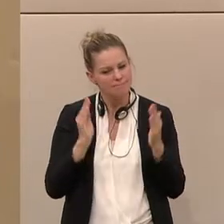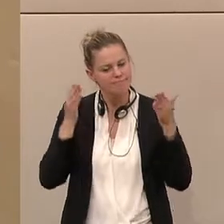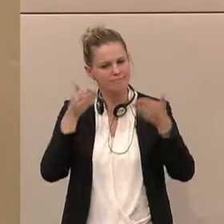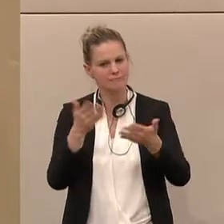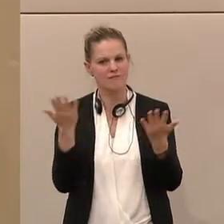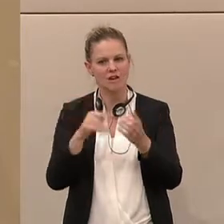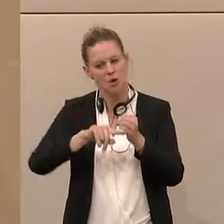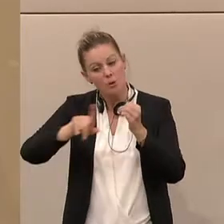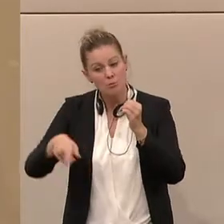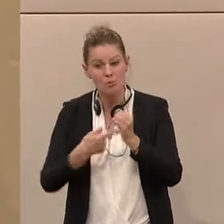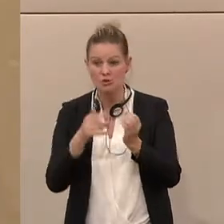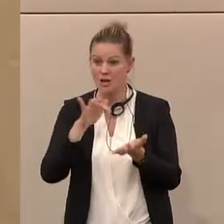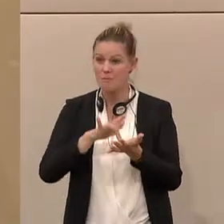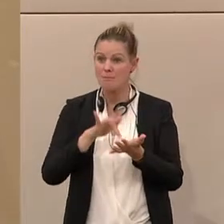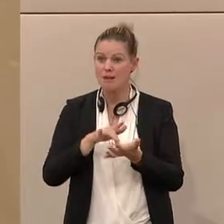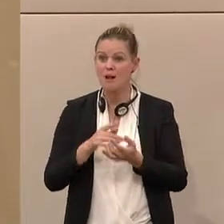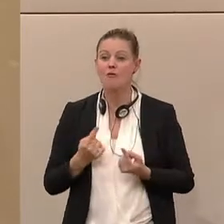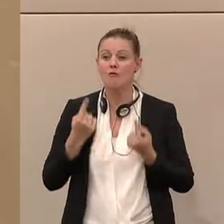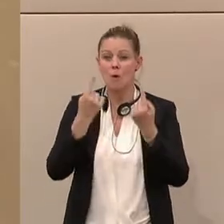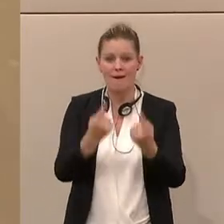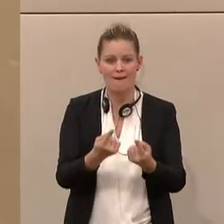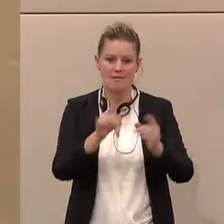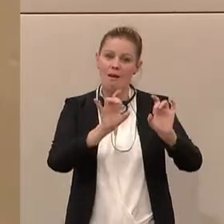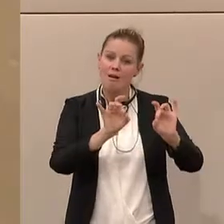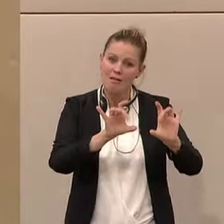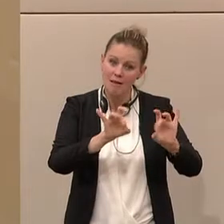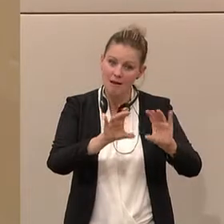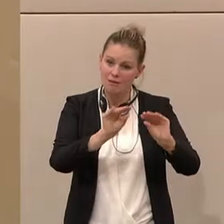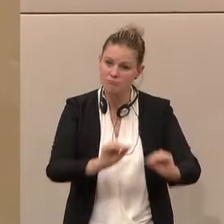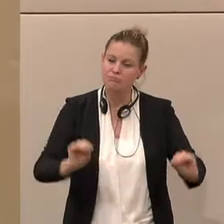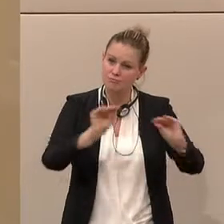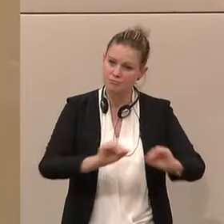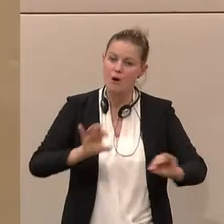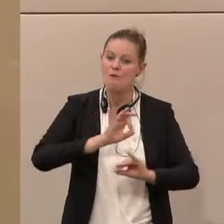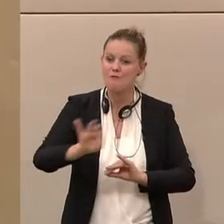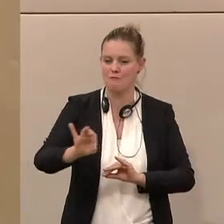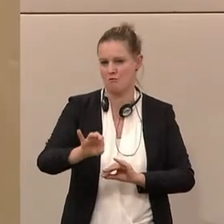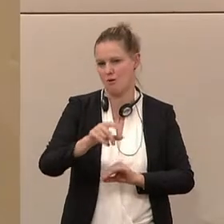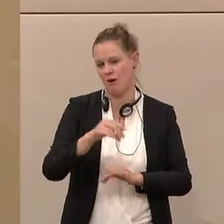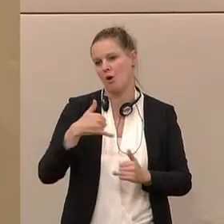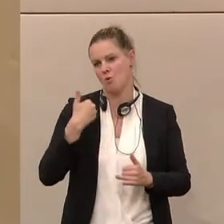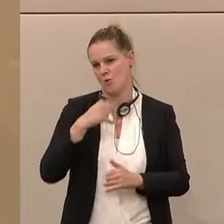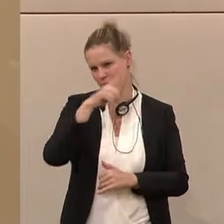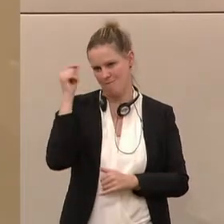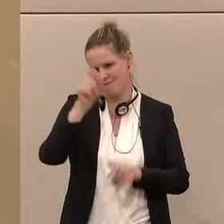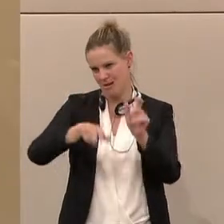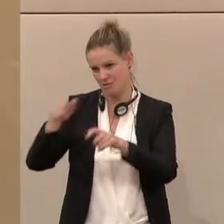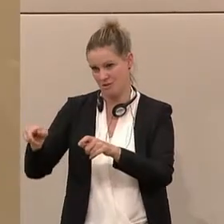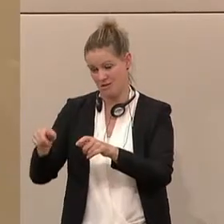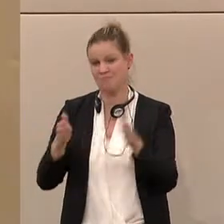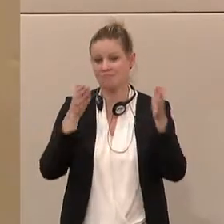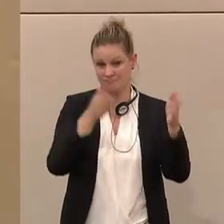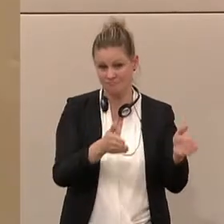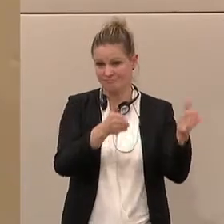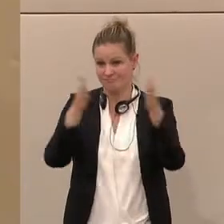welche Budgetmittel in die Lehre und damit in die Ausbildung für unsere jungen Menschen geht, welches Budget in die Forschung geht und welches